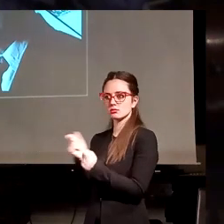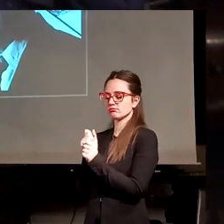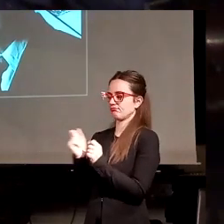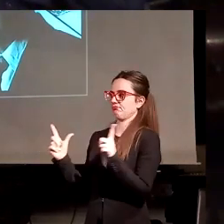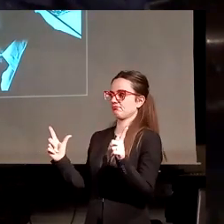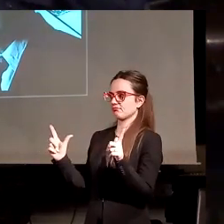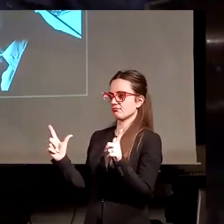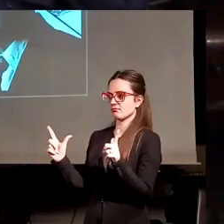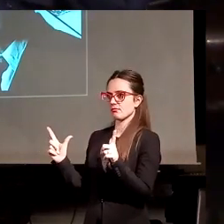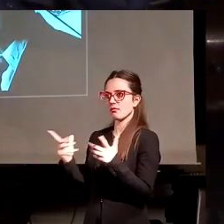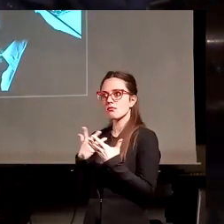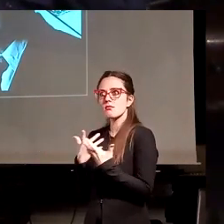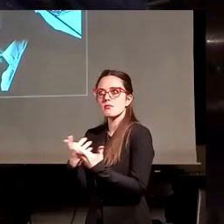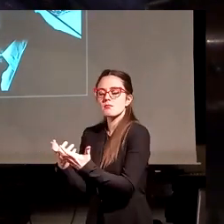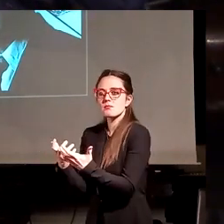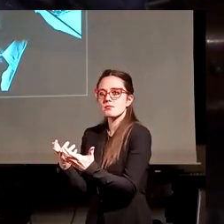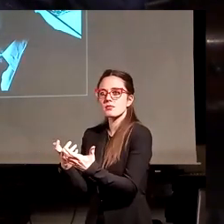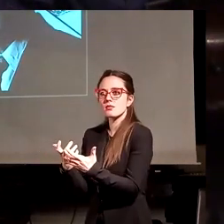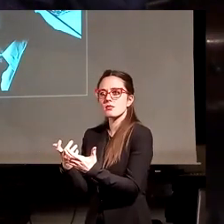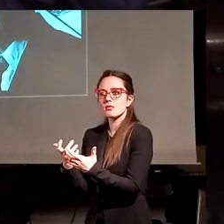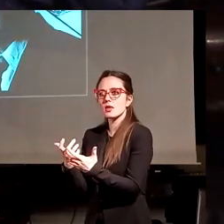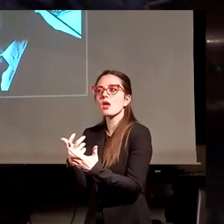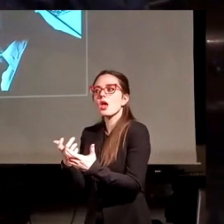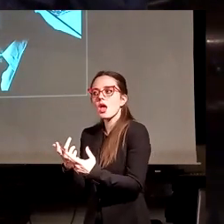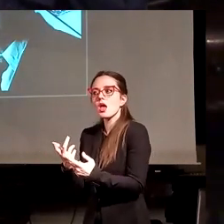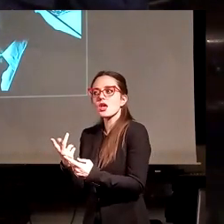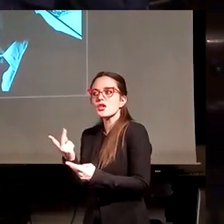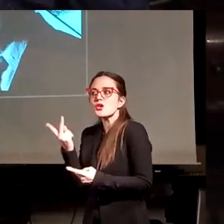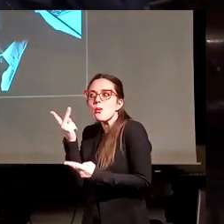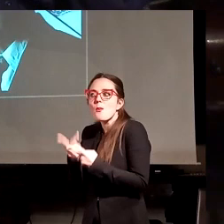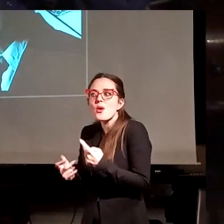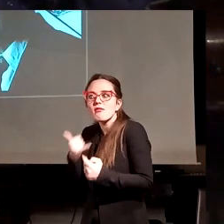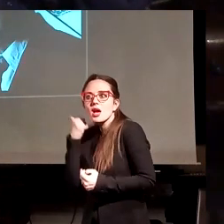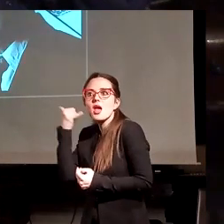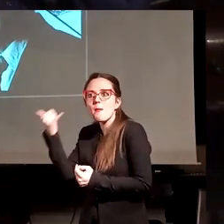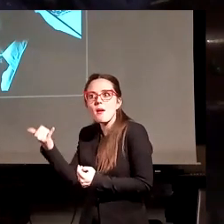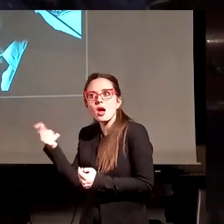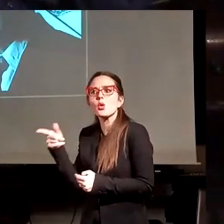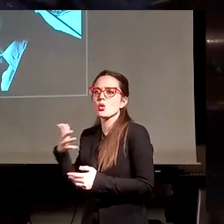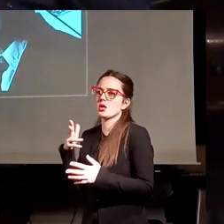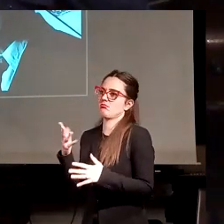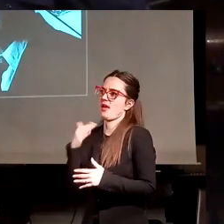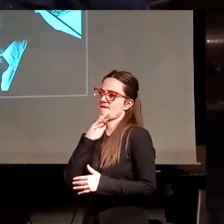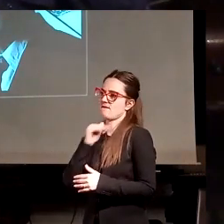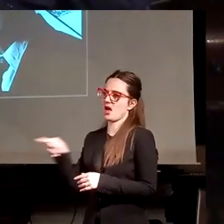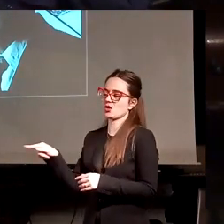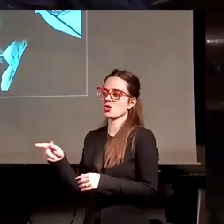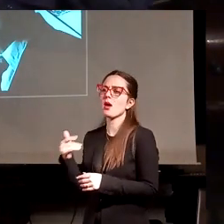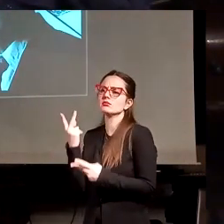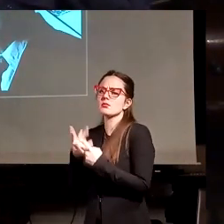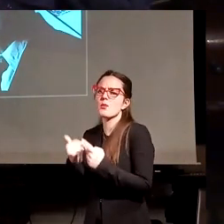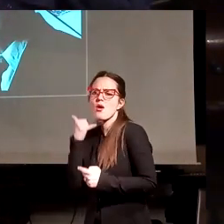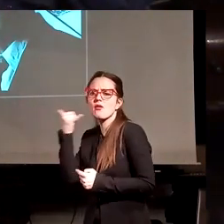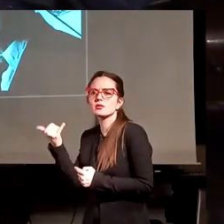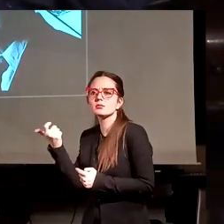addirittura a scovare perché ancora viva 80 passando il numero di telefono volevo chiamarlo e perché perché poi è stato